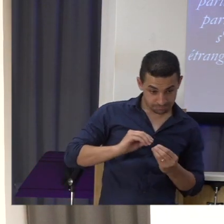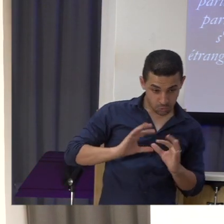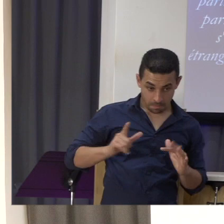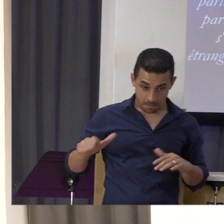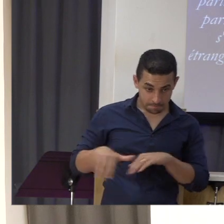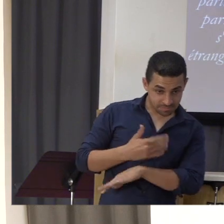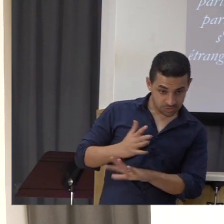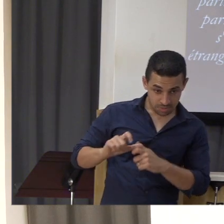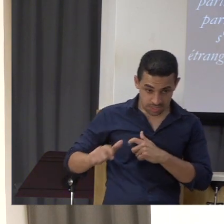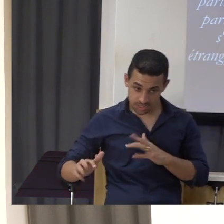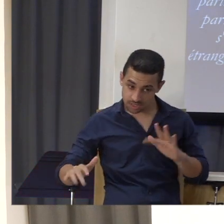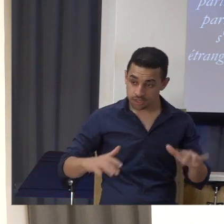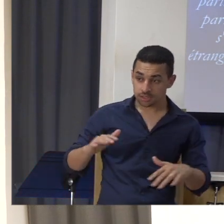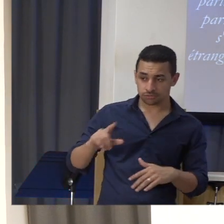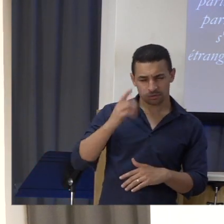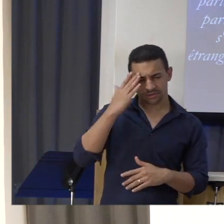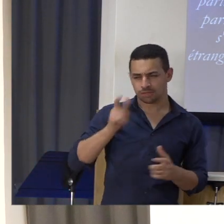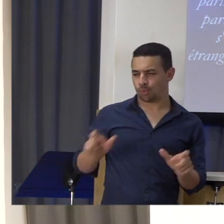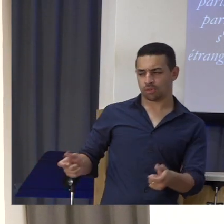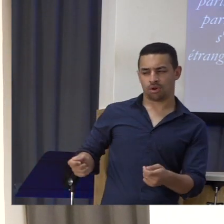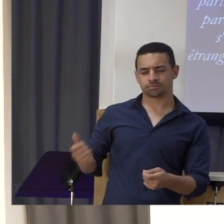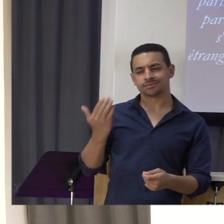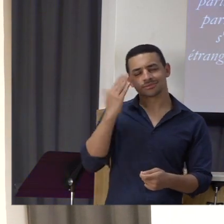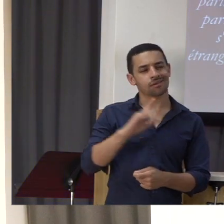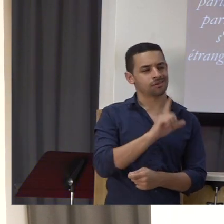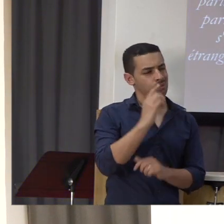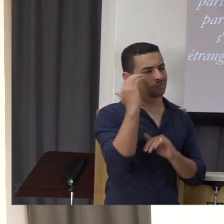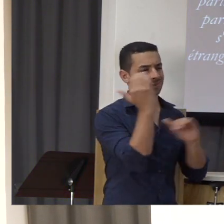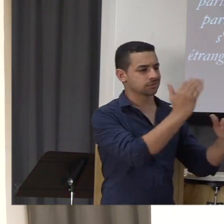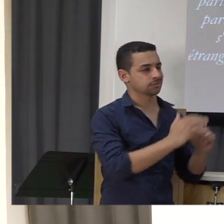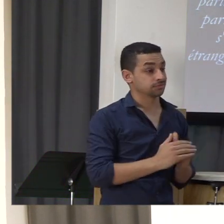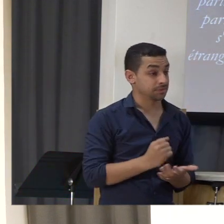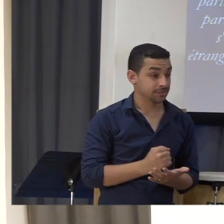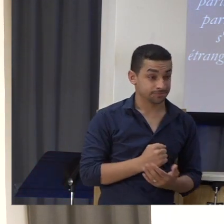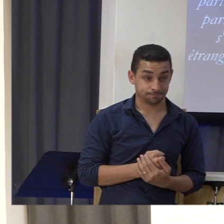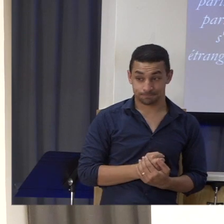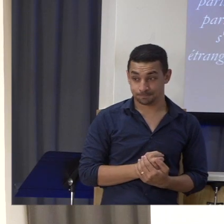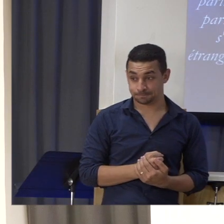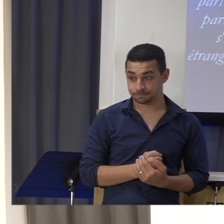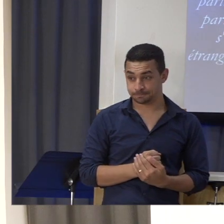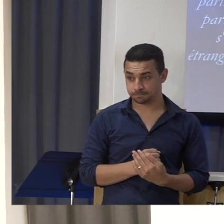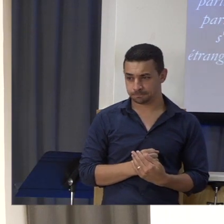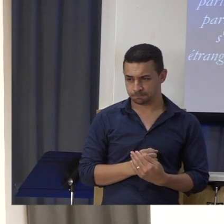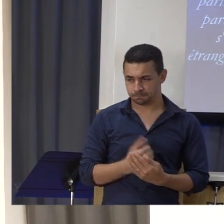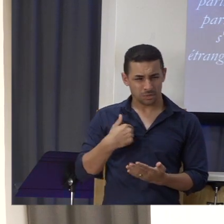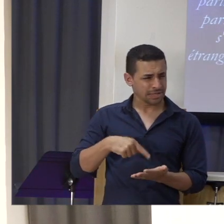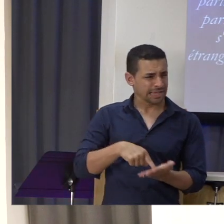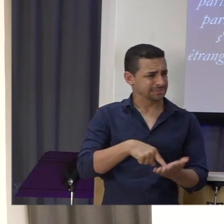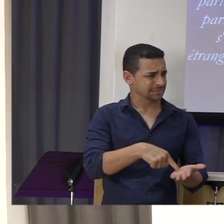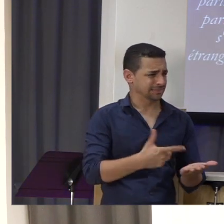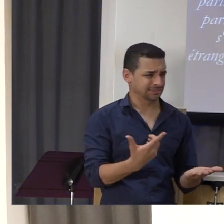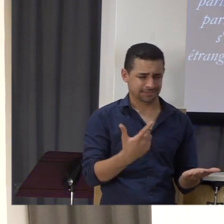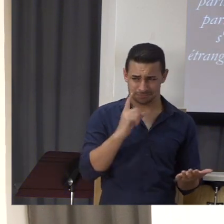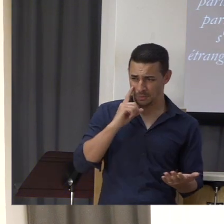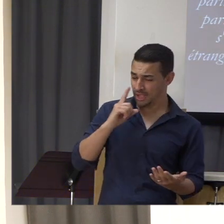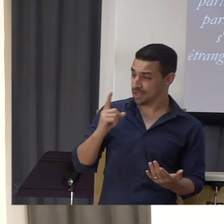passer. Mais le Seigneur, c'est lui qui est au contrôle. Fais-lui confiance. Amen. J'insiste parce que